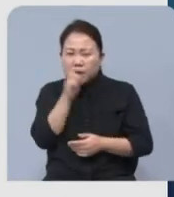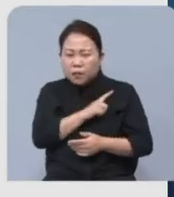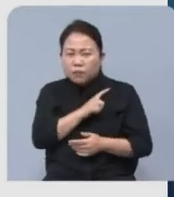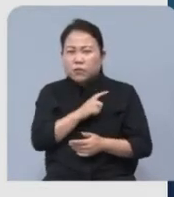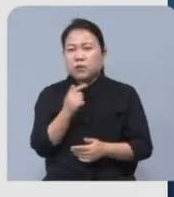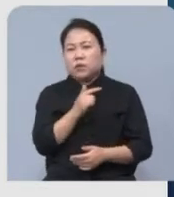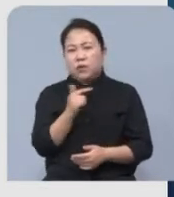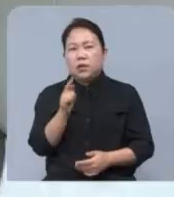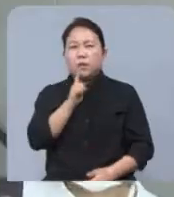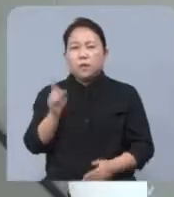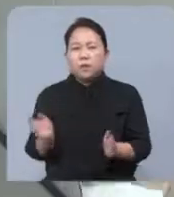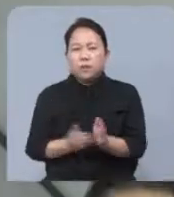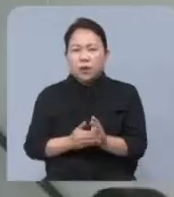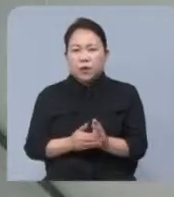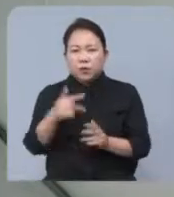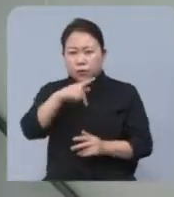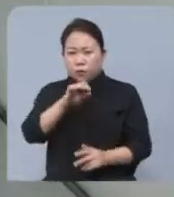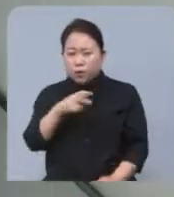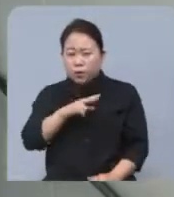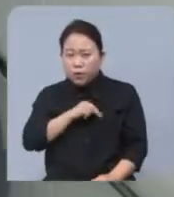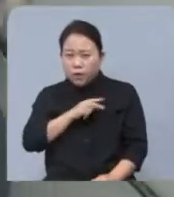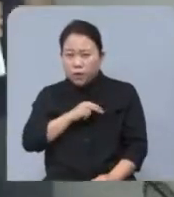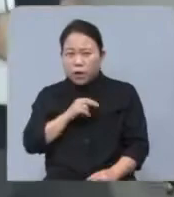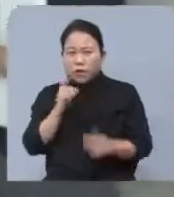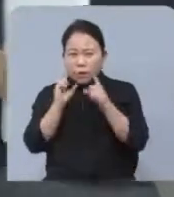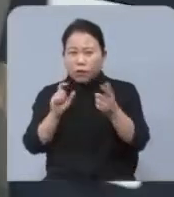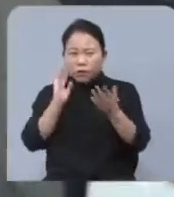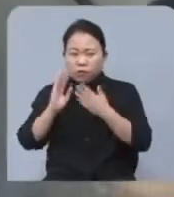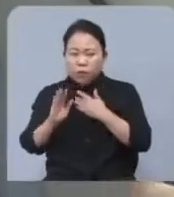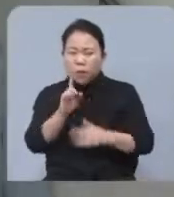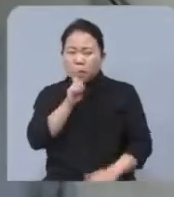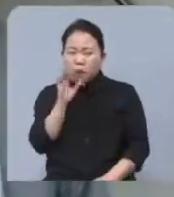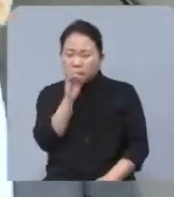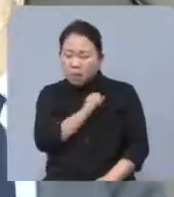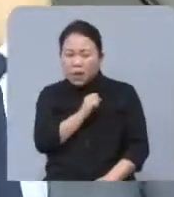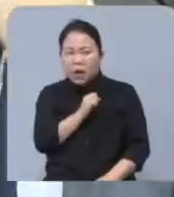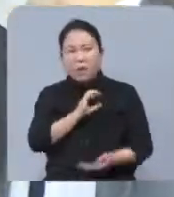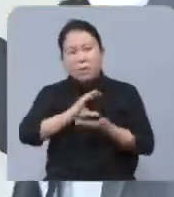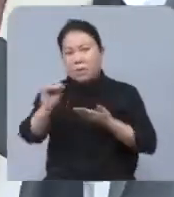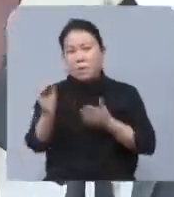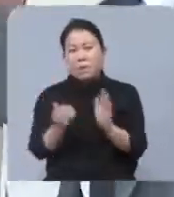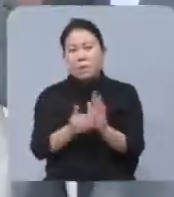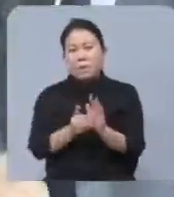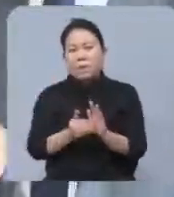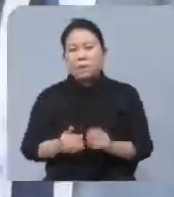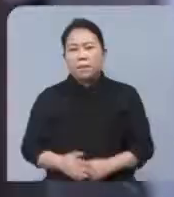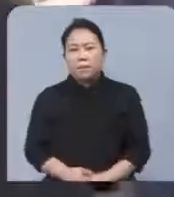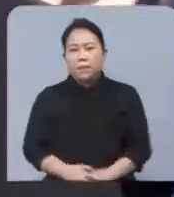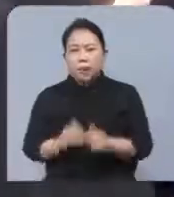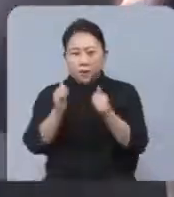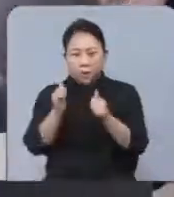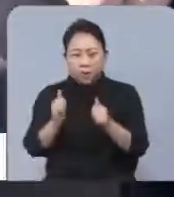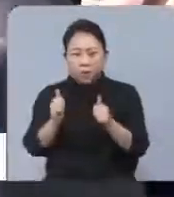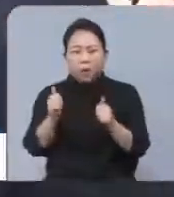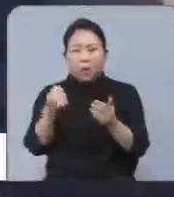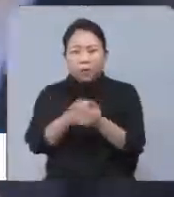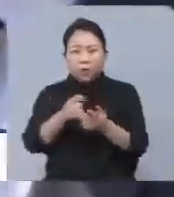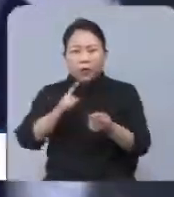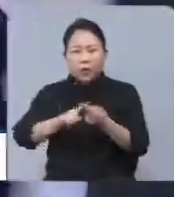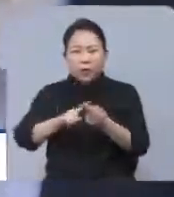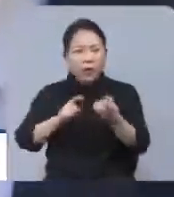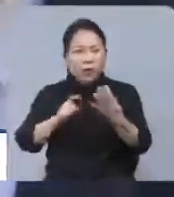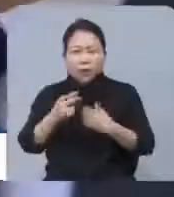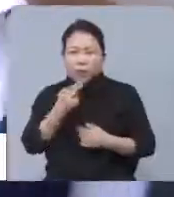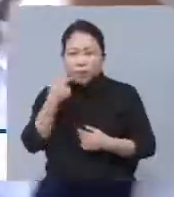강조했습니다 정 의원은 선고 직후 아무 말 없이 법원을 떠났습니다 판결에 대해서 따로 말씀을 안하시고